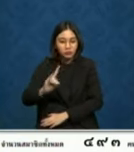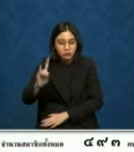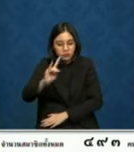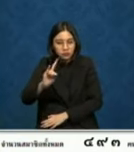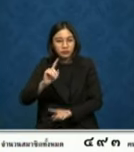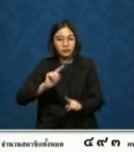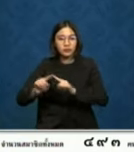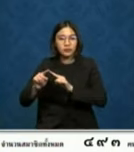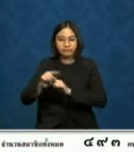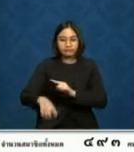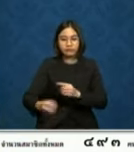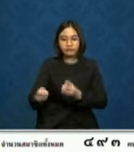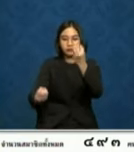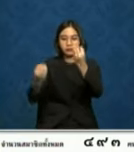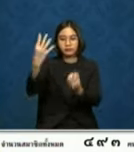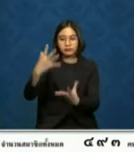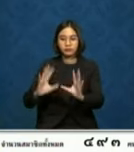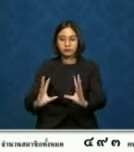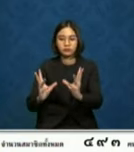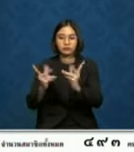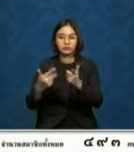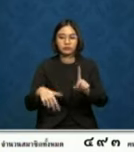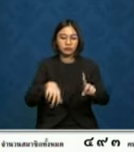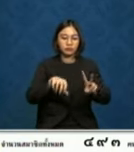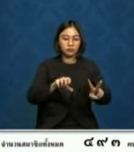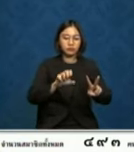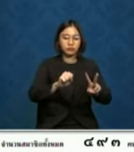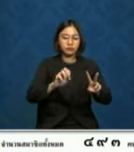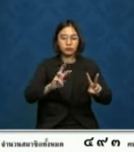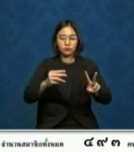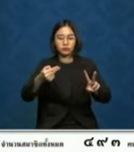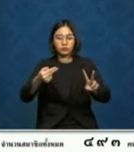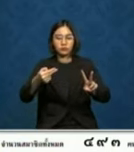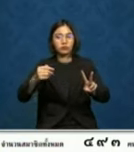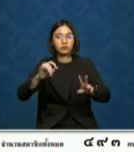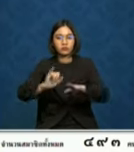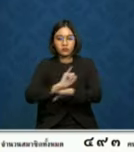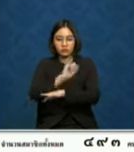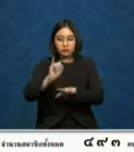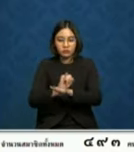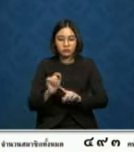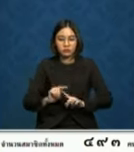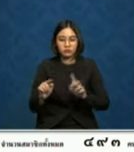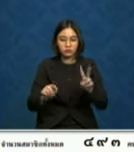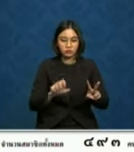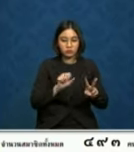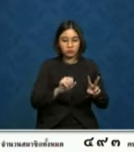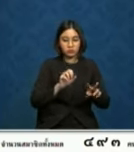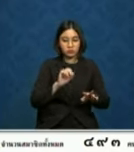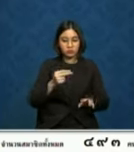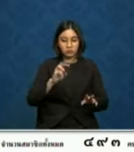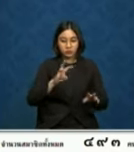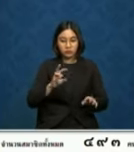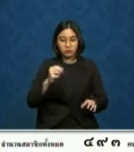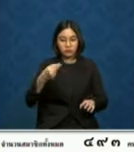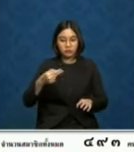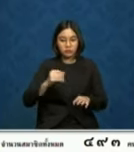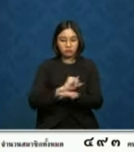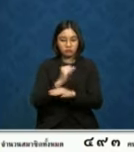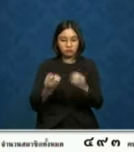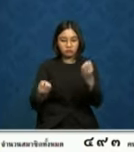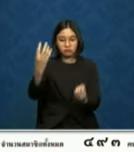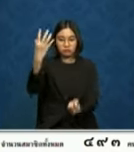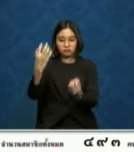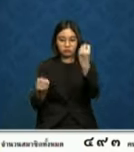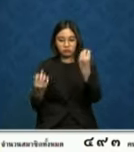เสียพื้นที่ป่าไป260,000ไร่แต่ในความเป็นจริง 260,000ไร่นั้นมันไม่ได้มีความเป็นป่าครับท่านท่าน